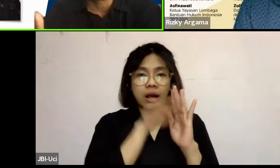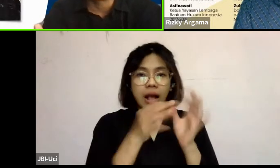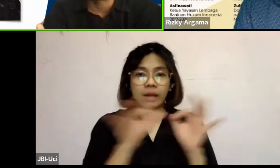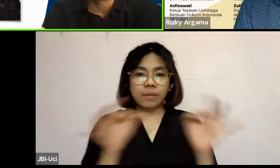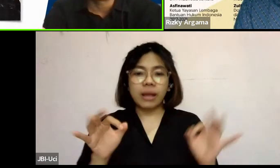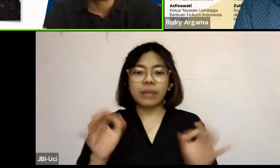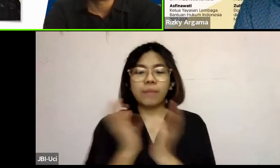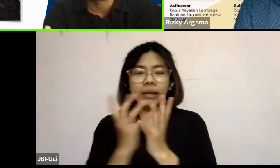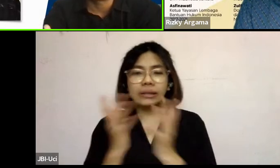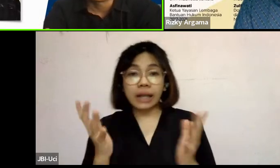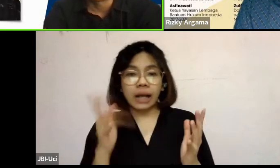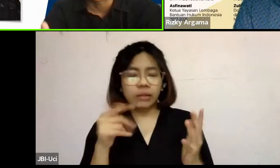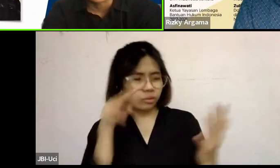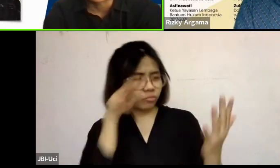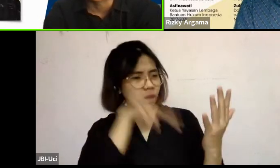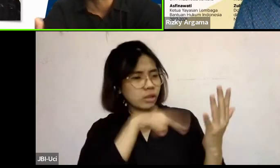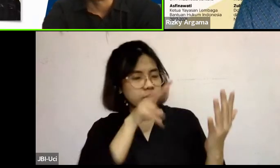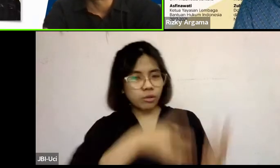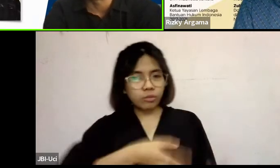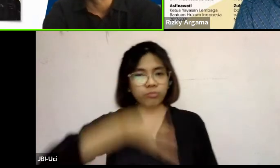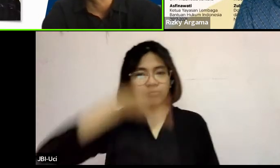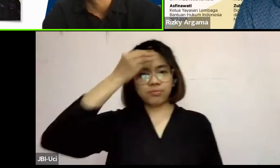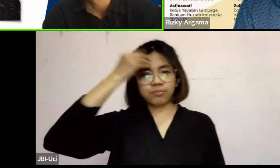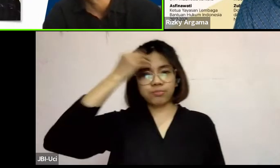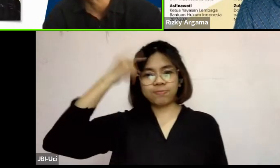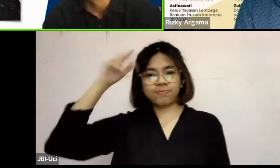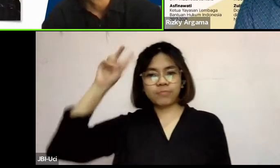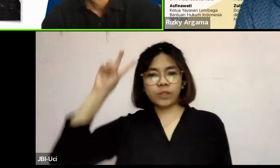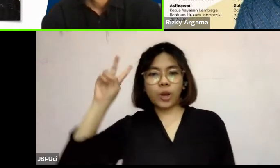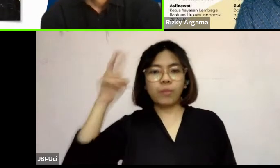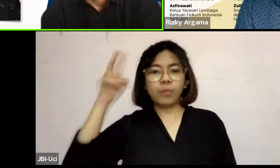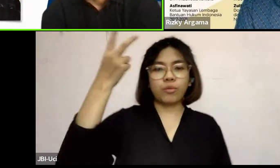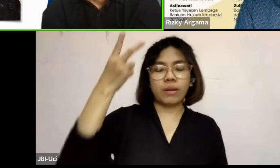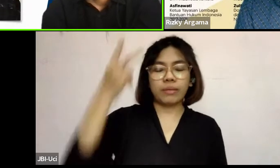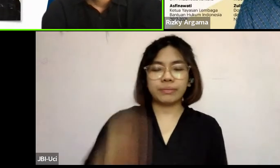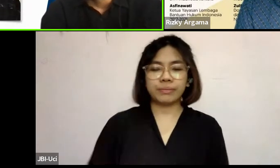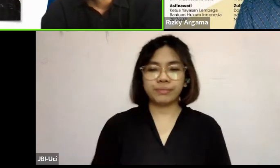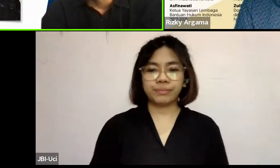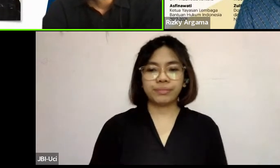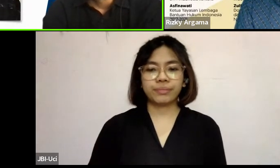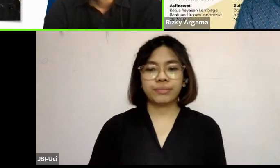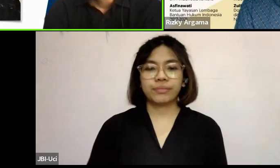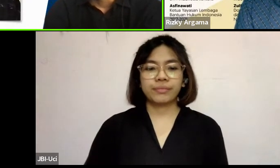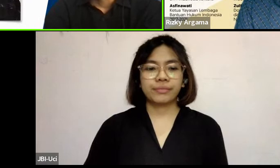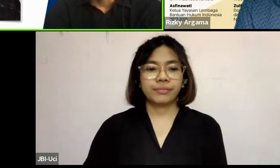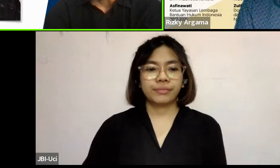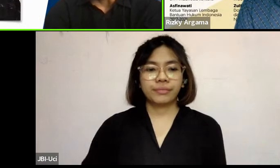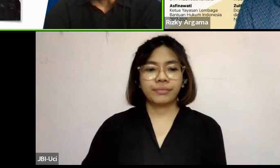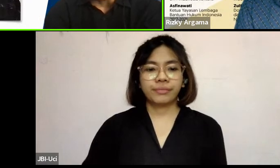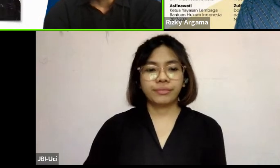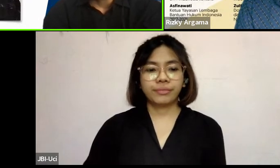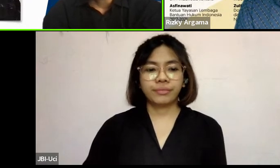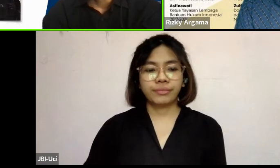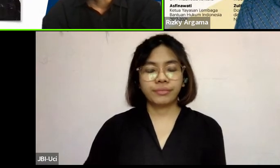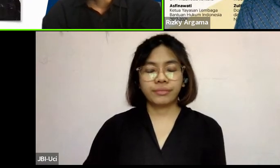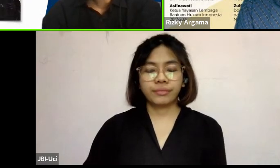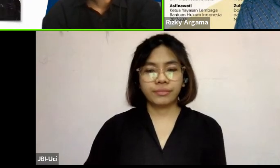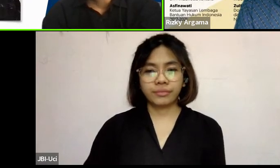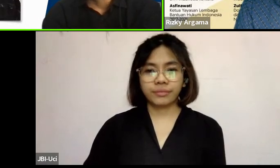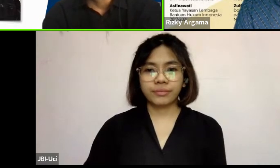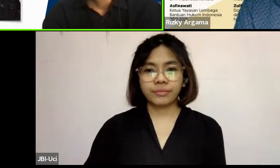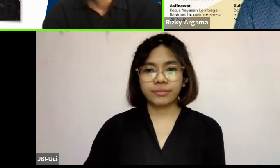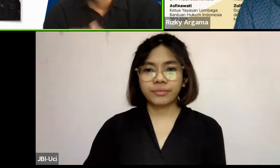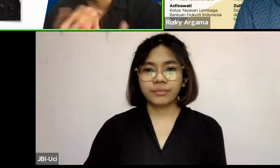masyarakat atau tatanan Orde Baru kemudian dikembangkan nah yang yang di